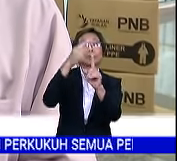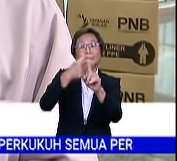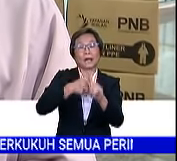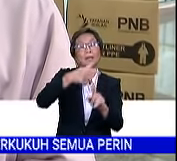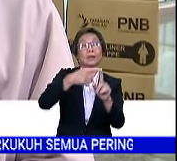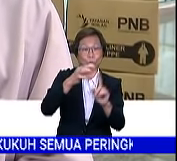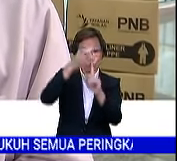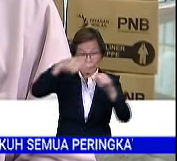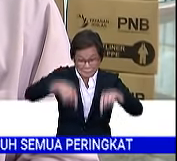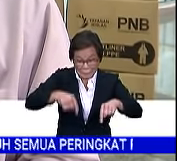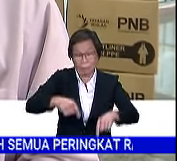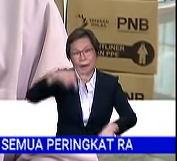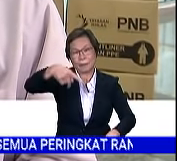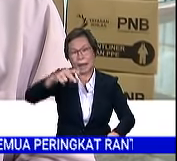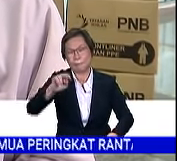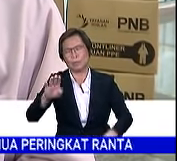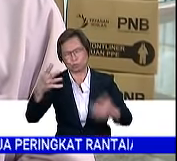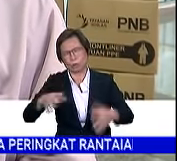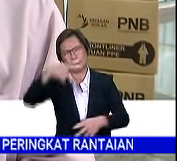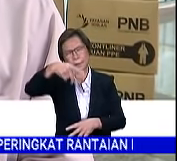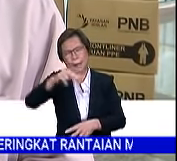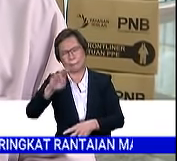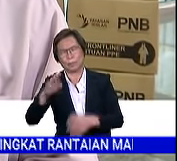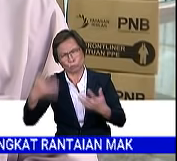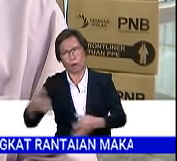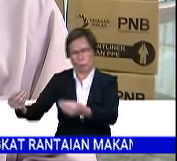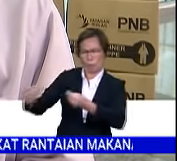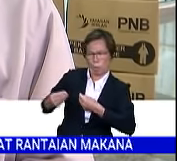Permodalan Nasional Berhad yang telah menyumbang sebanyak